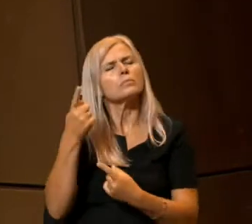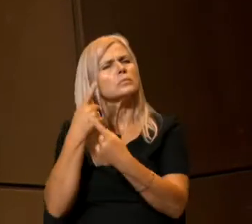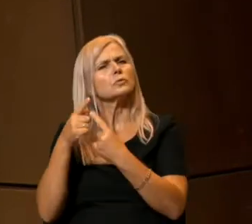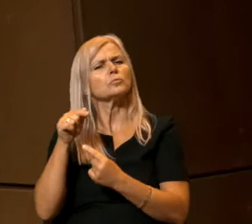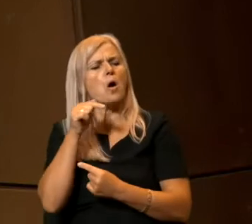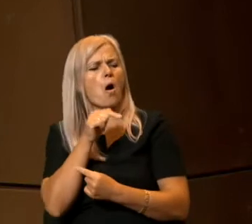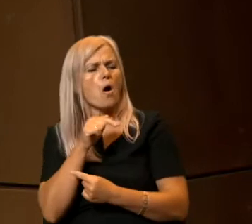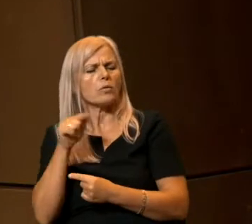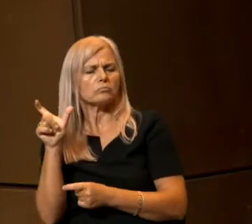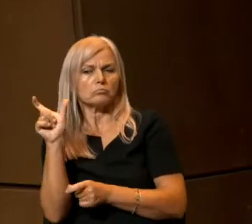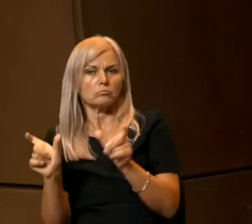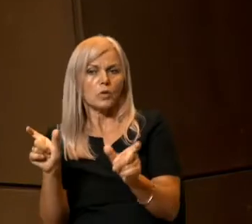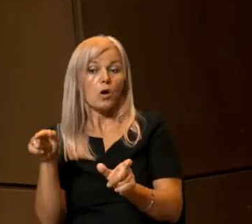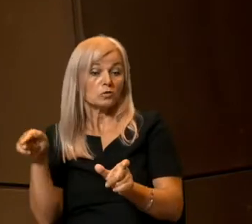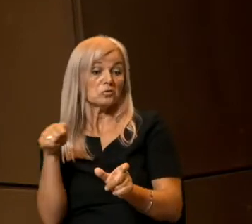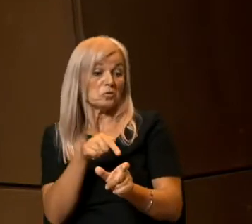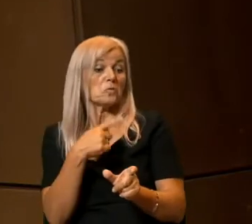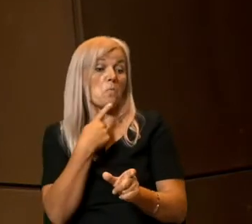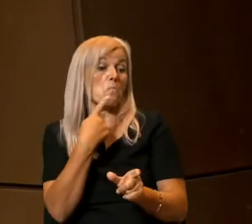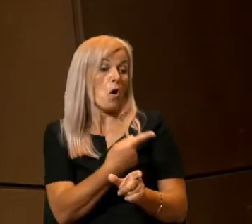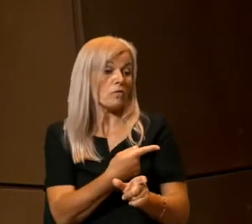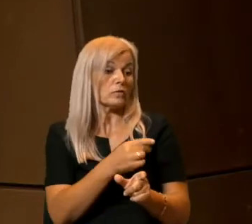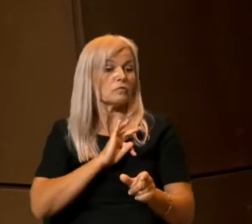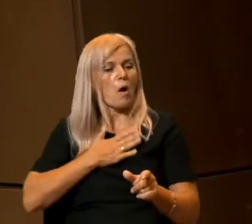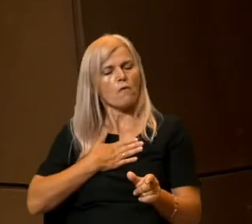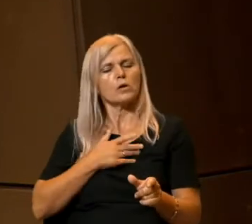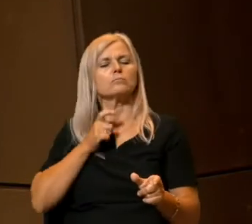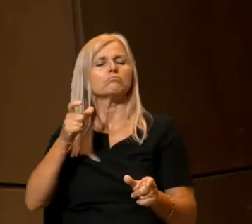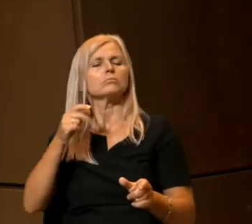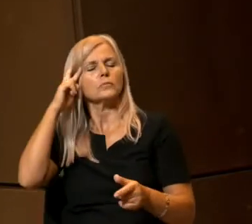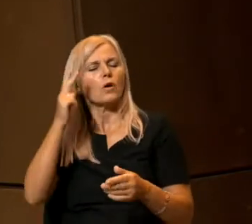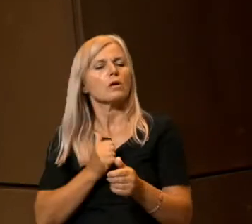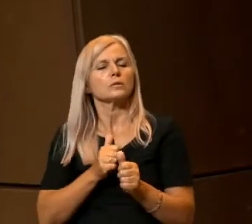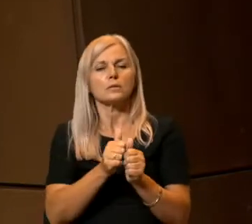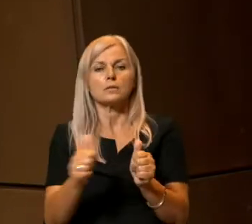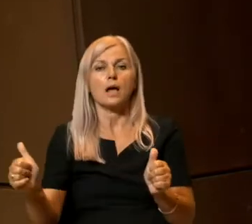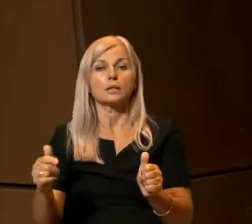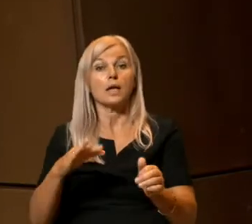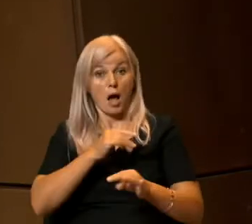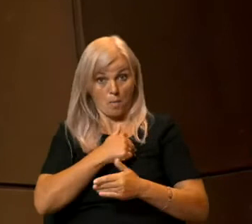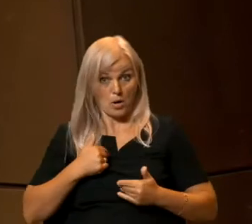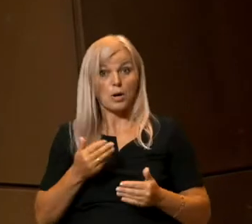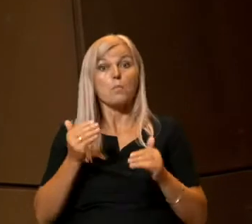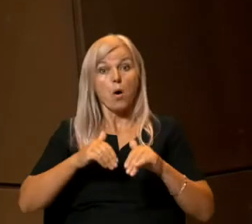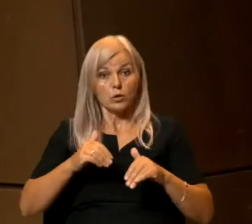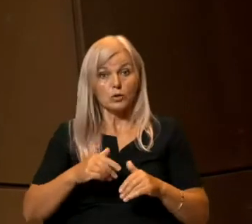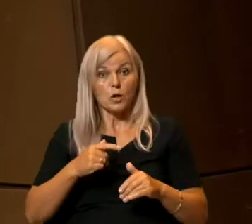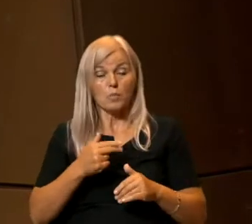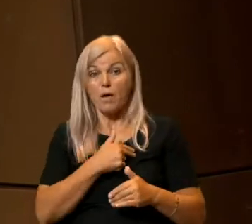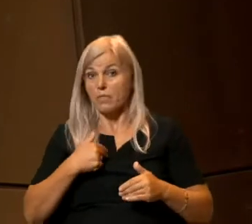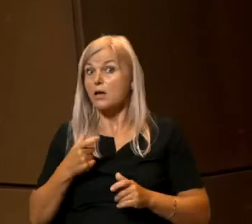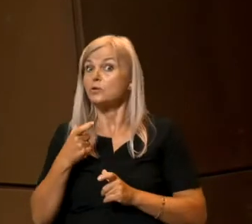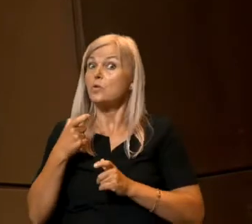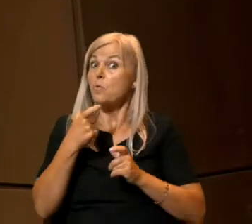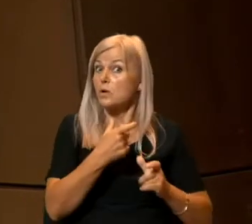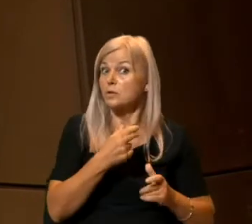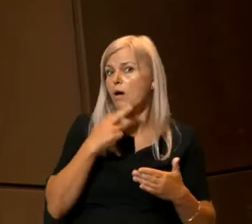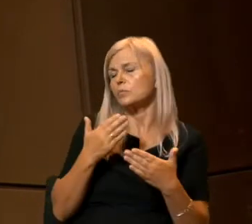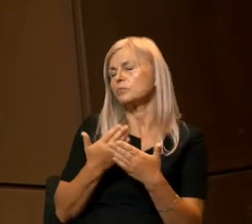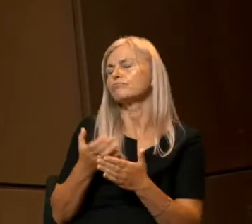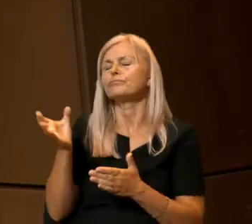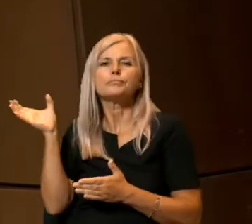oni nam coś do powiedzenia, że mają oni swój głos, a my możemy naszym głosem odpowiedzieć, a więc